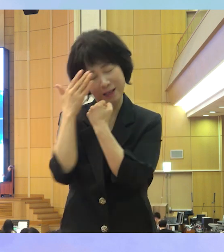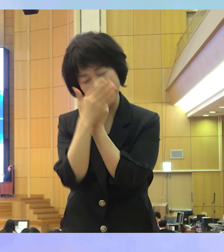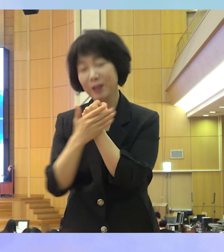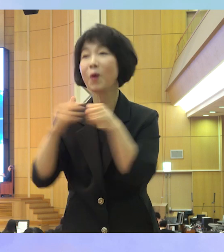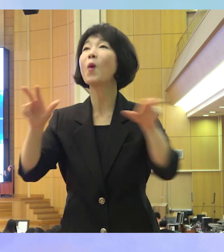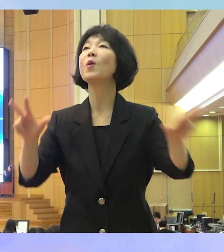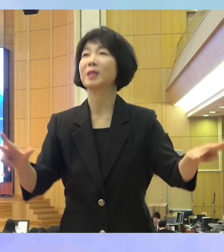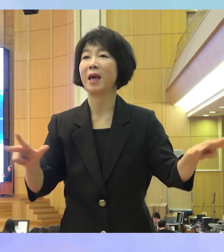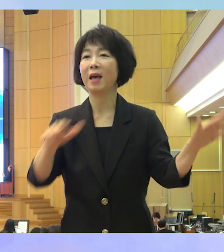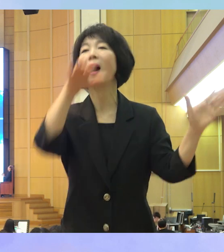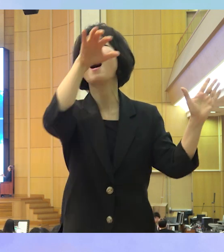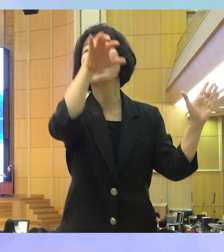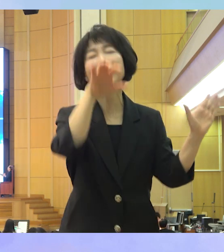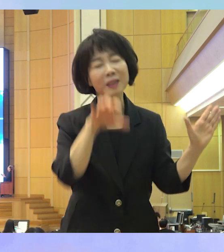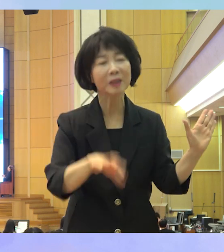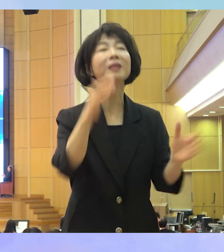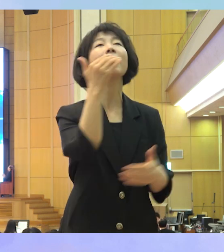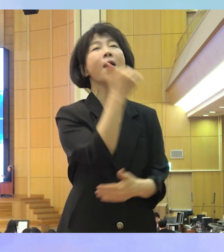은혜가 이곳에